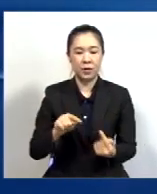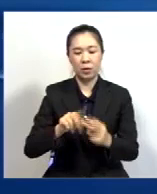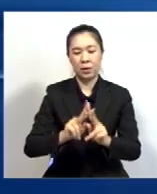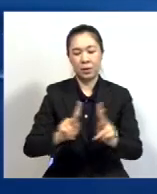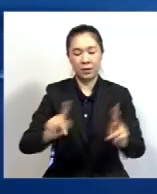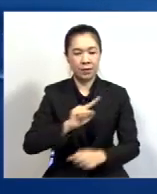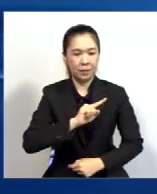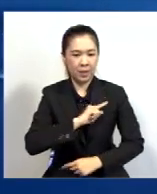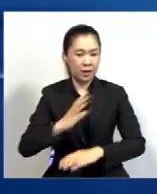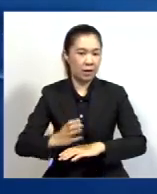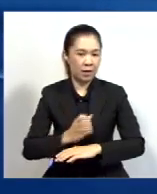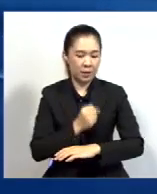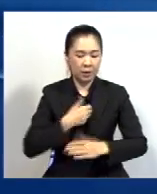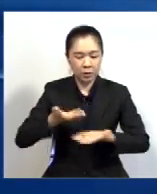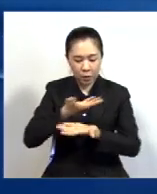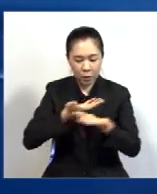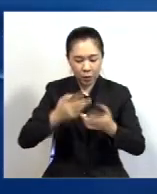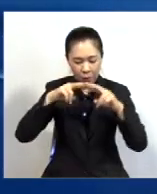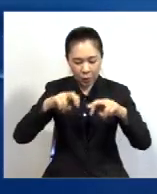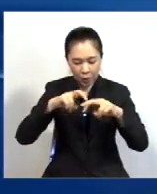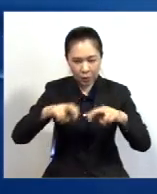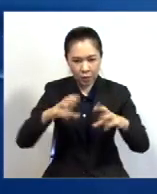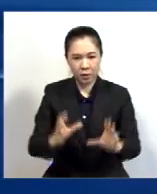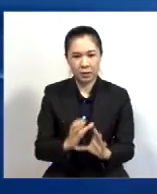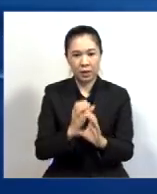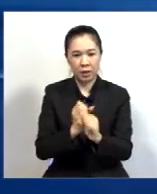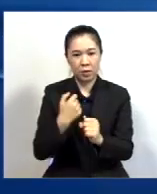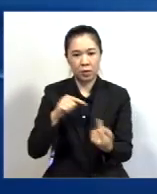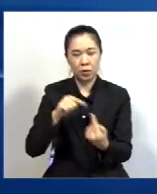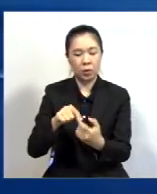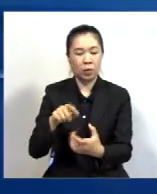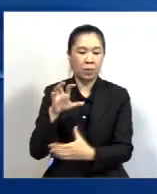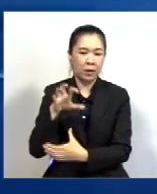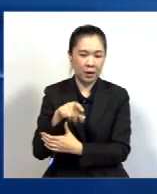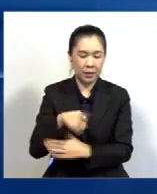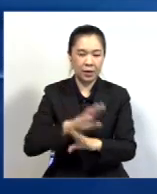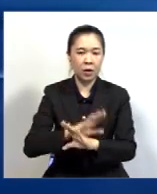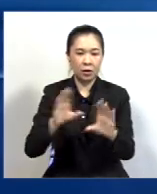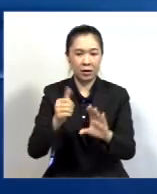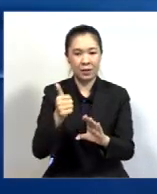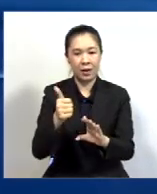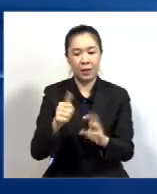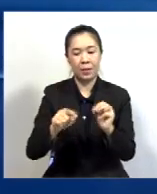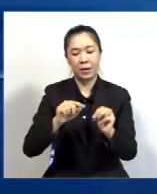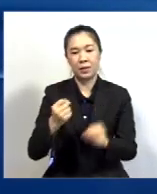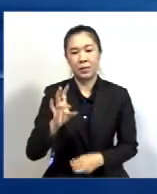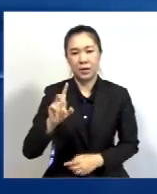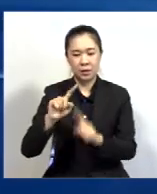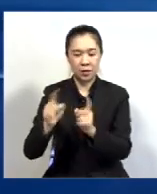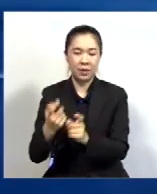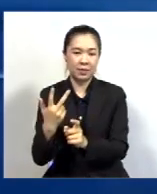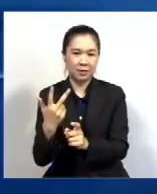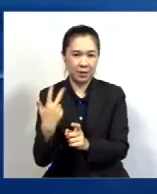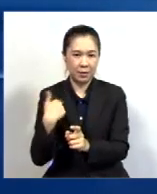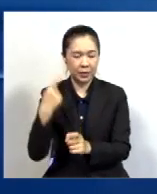าที่และอำนาจที่จะพิจารณาและมีมติให้เพิกถอนข้อบังคับนั้นได้ตามมาตรา17วรรค3เพื่อป้องกันความสับส